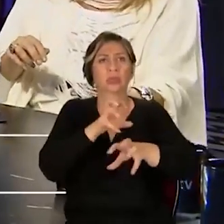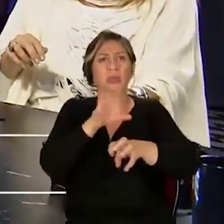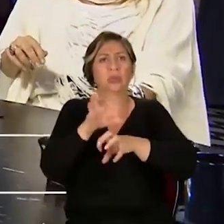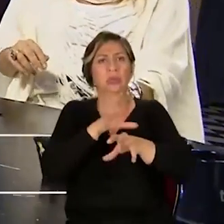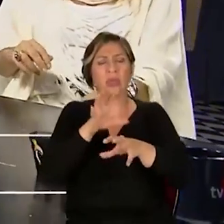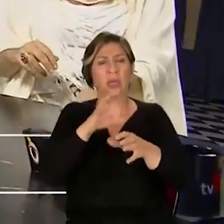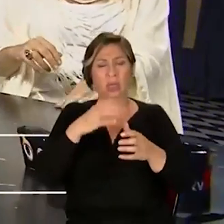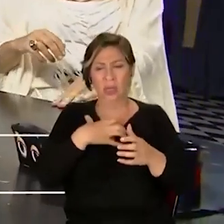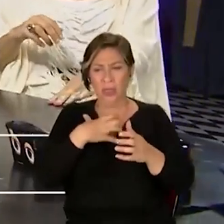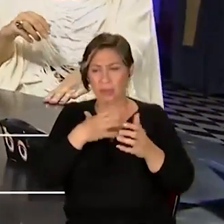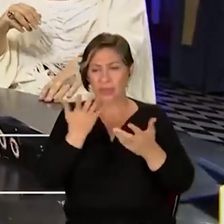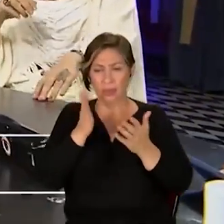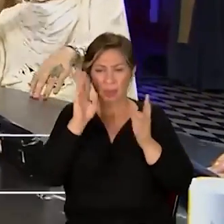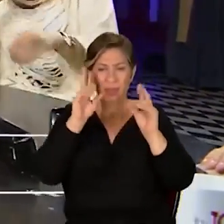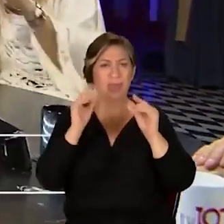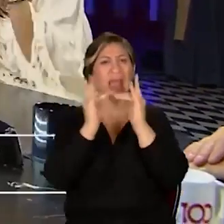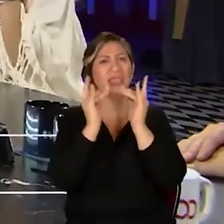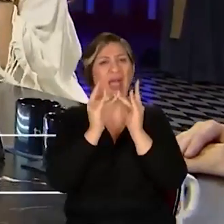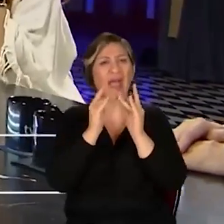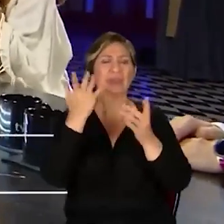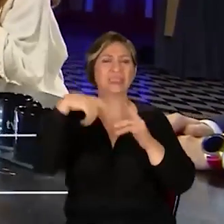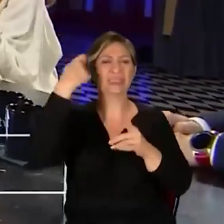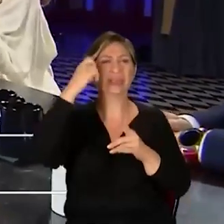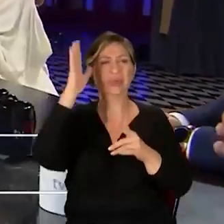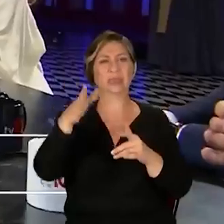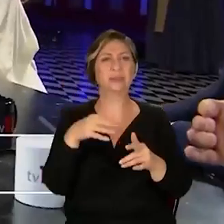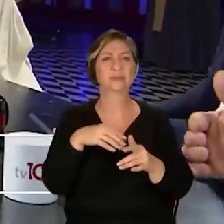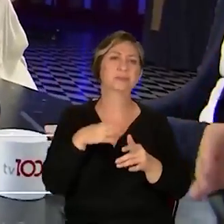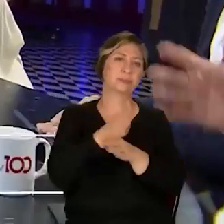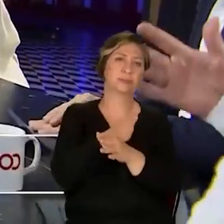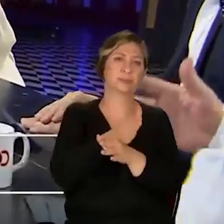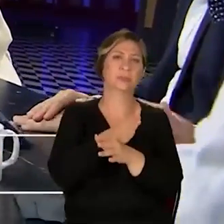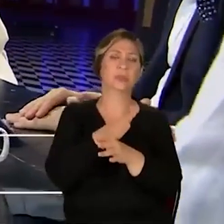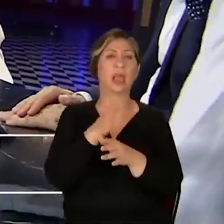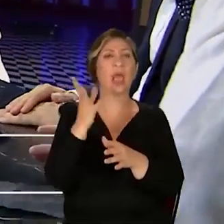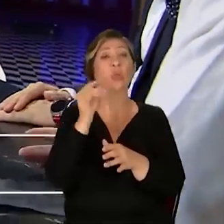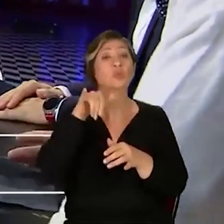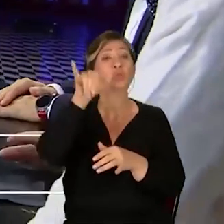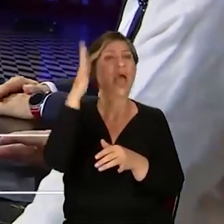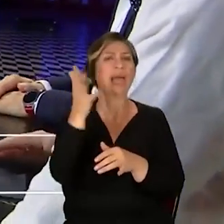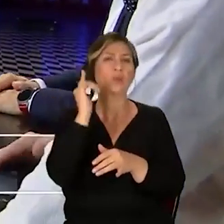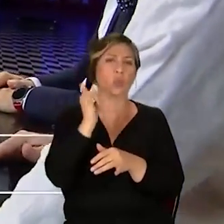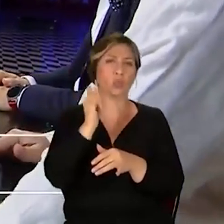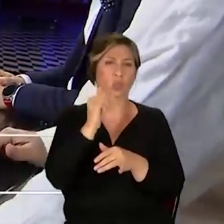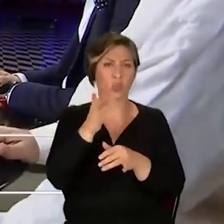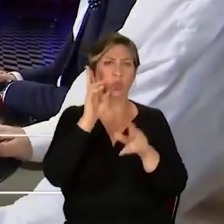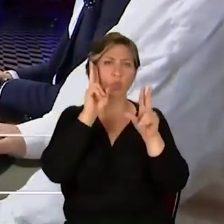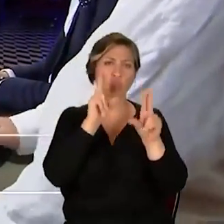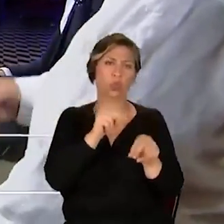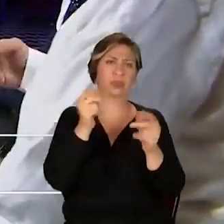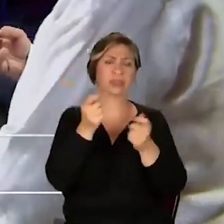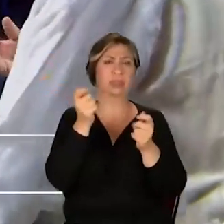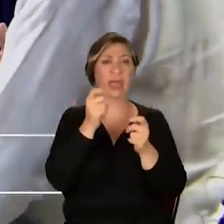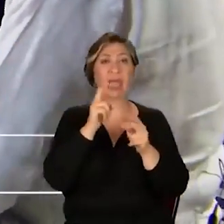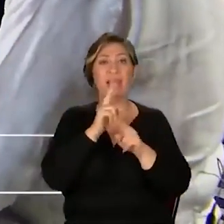hareketin kısıtlı olduğu yerlerde. İşte akşamleyin sinemaya, tiyatroya gider. Bu en kötü ortam. Uçakta uyumaya yani çalışırken.